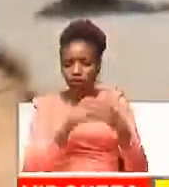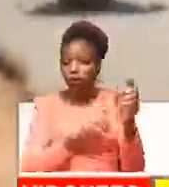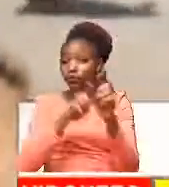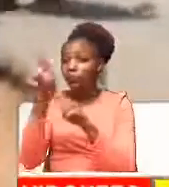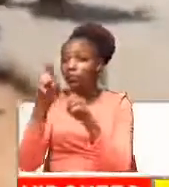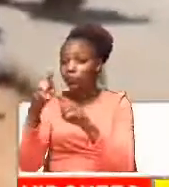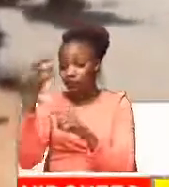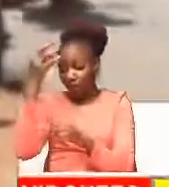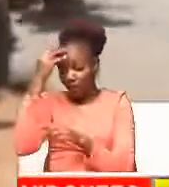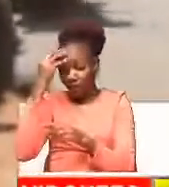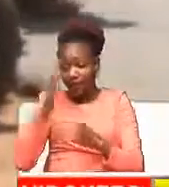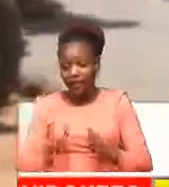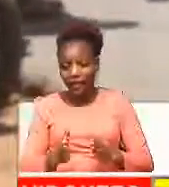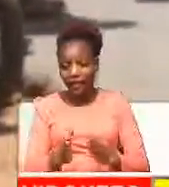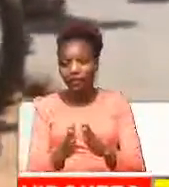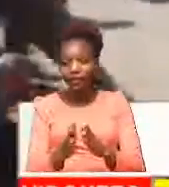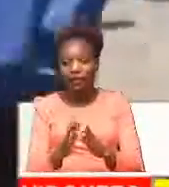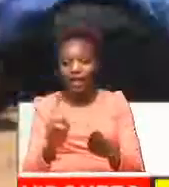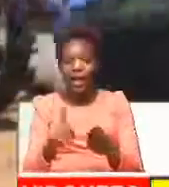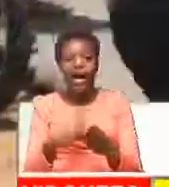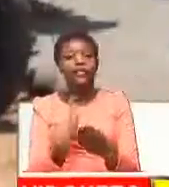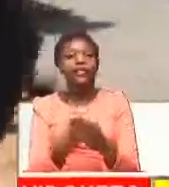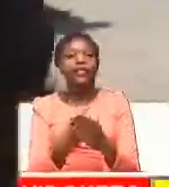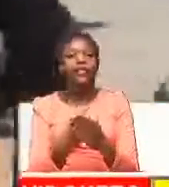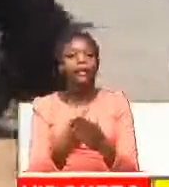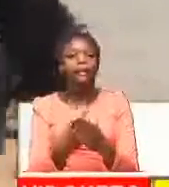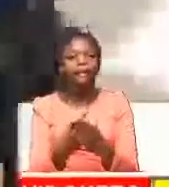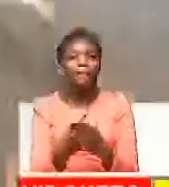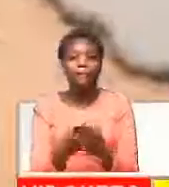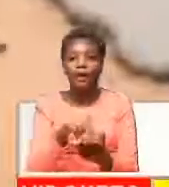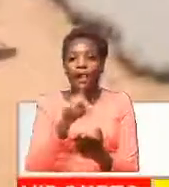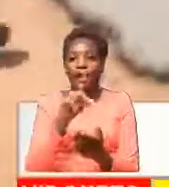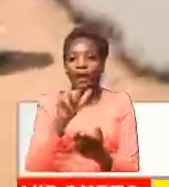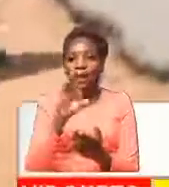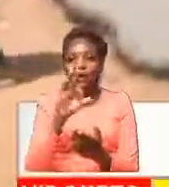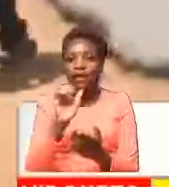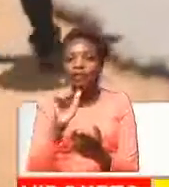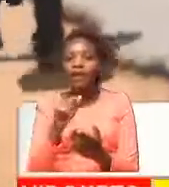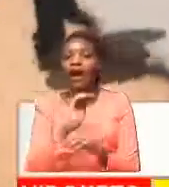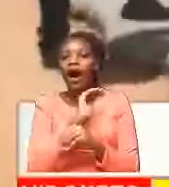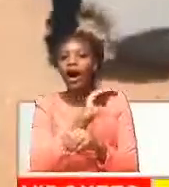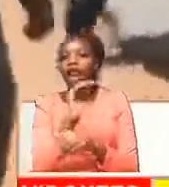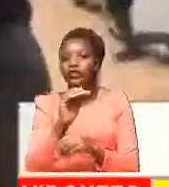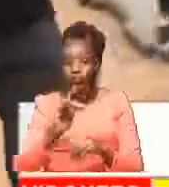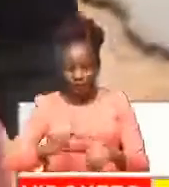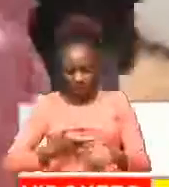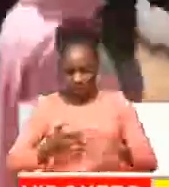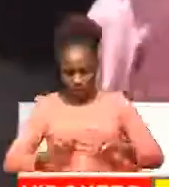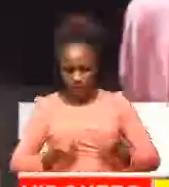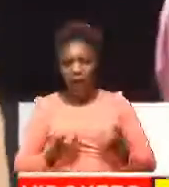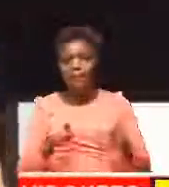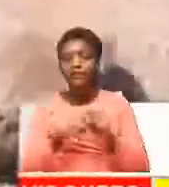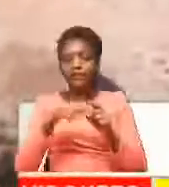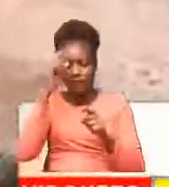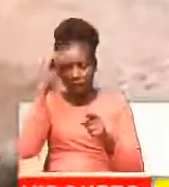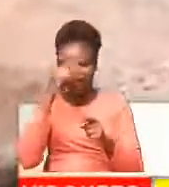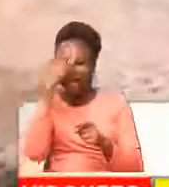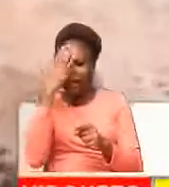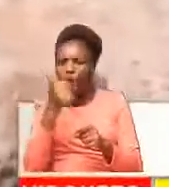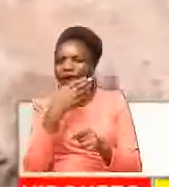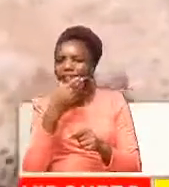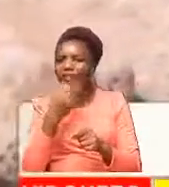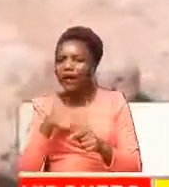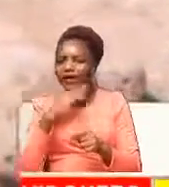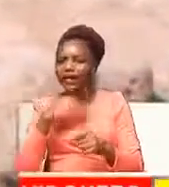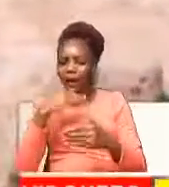Lodwa, hukumu na harakati ya kutetea haki za kibinadamu katika bonde la Ufa Kifawere akitaka upasuaji kufanyika kubaini kifo cha mwenda zake